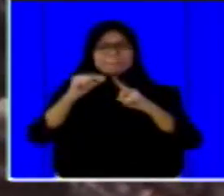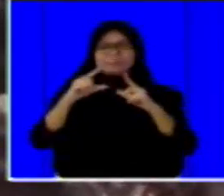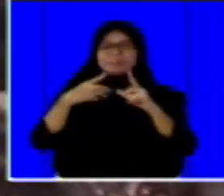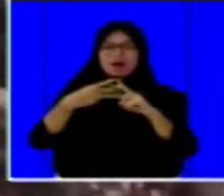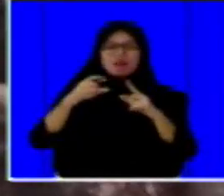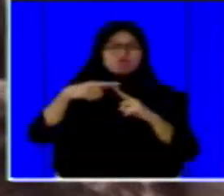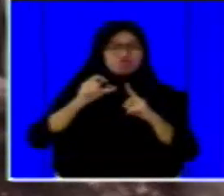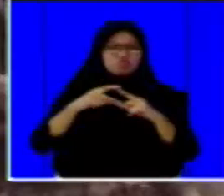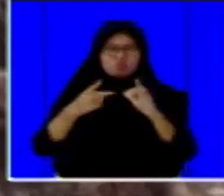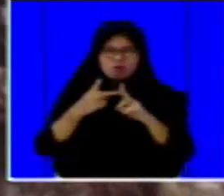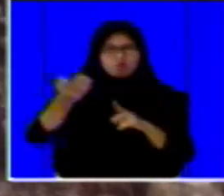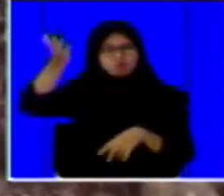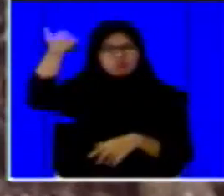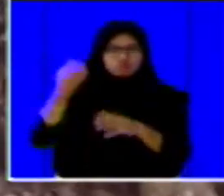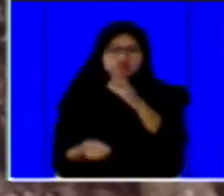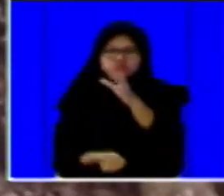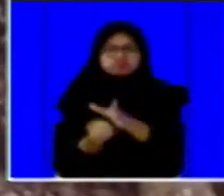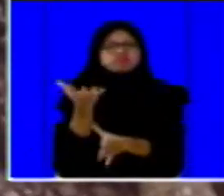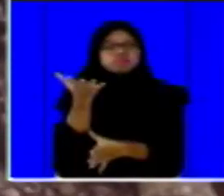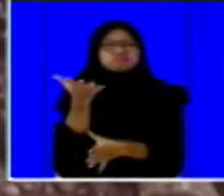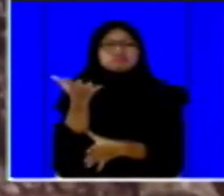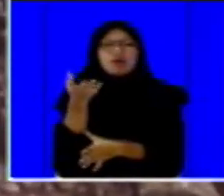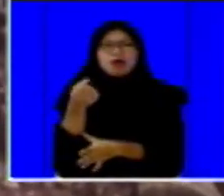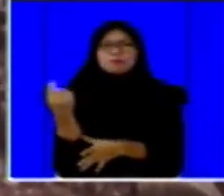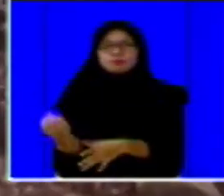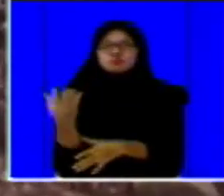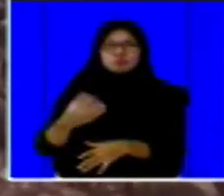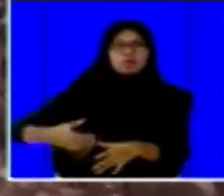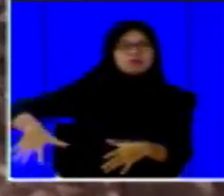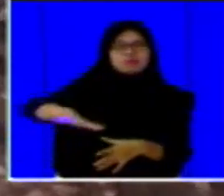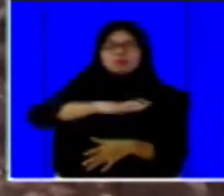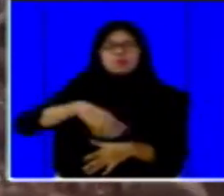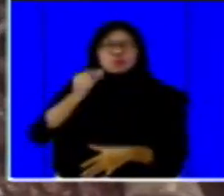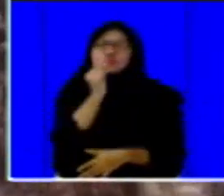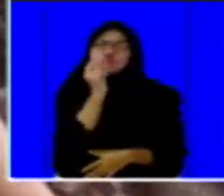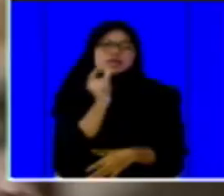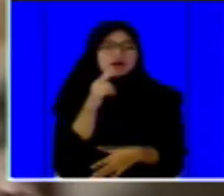sebuah kawasan fenomena geologi yang sangat unik. Kira-kira uniknya seperti apa ya? Yuk!